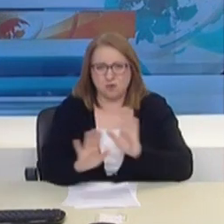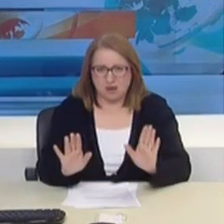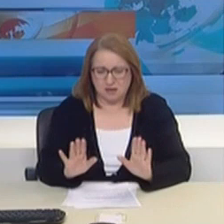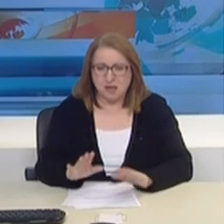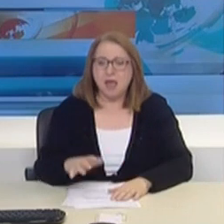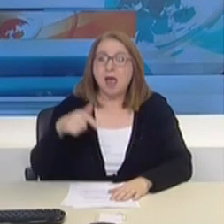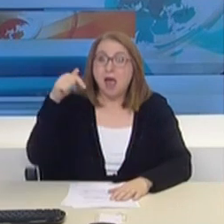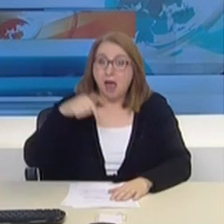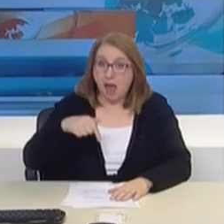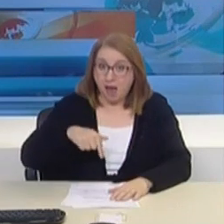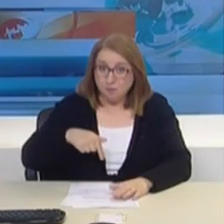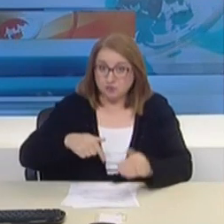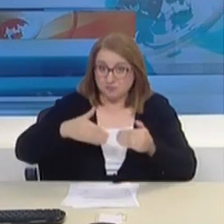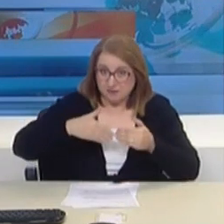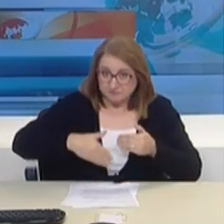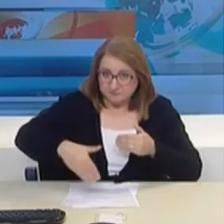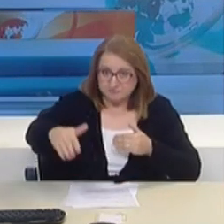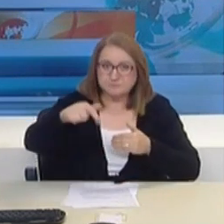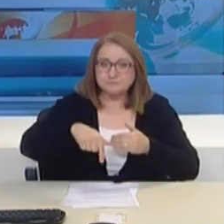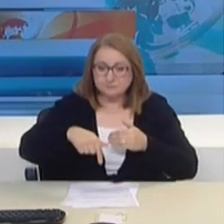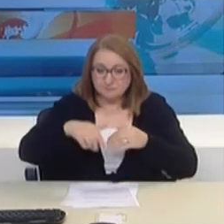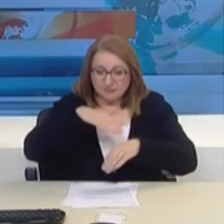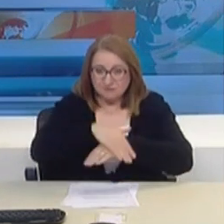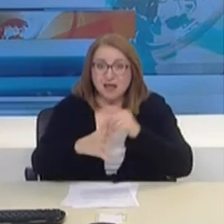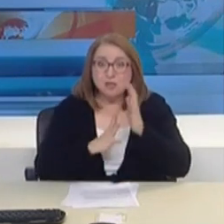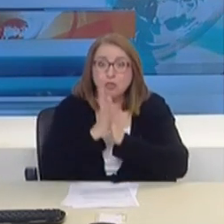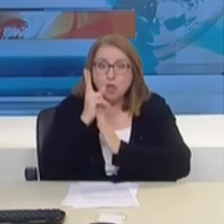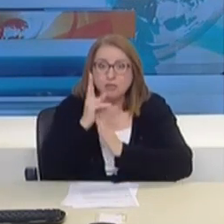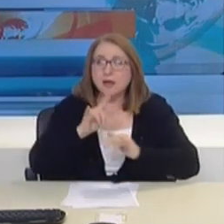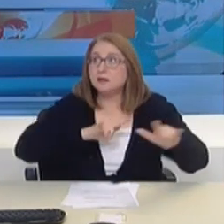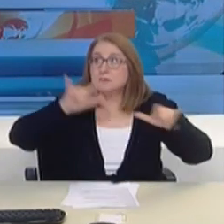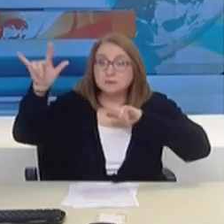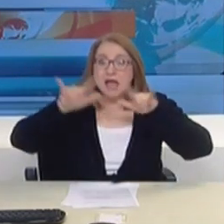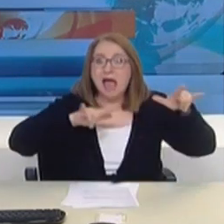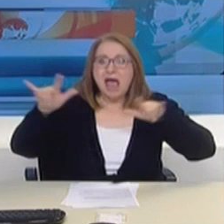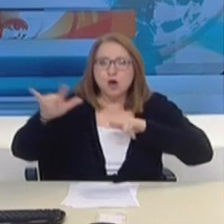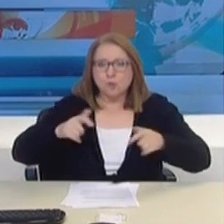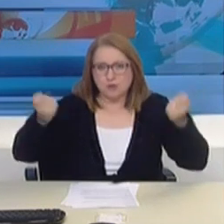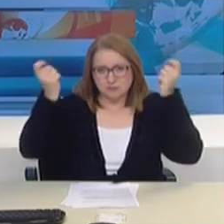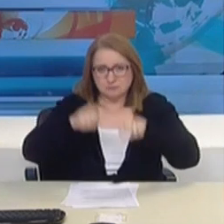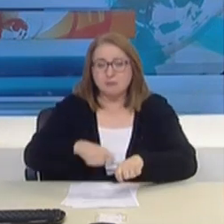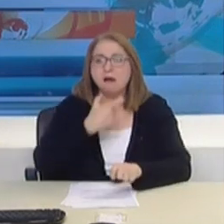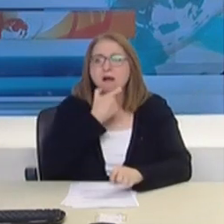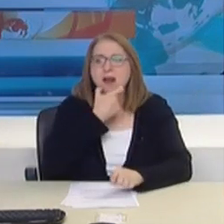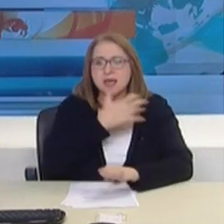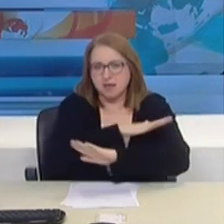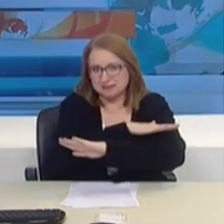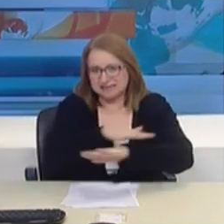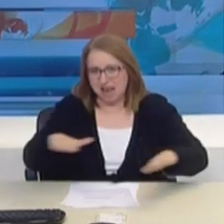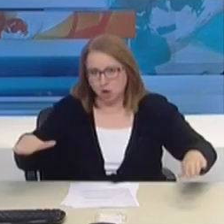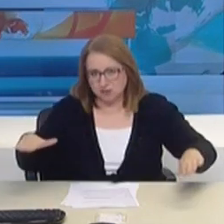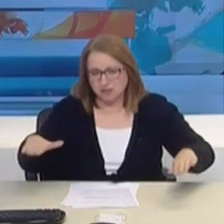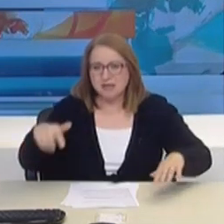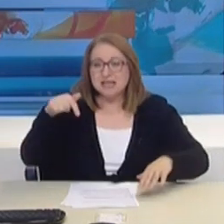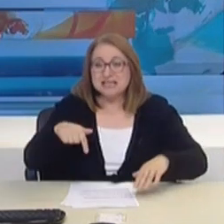από σήμερα στις 12 τα μεσάνυχτα διακόπτονται όλες οι αεροπορικές συνδέσεις με το Ηνωμένο Βασίλειο και από σήμερα το